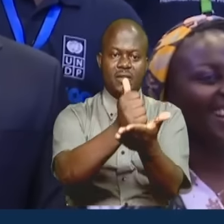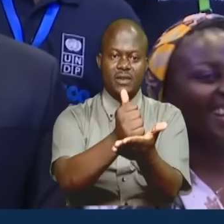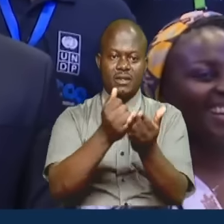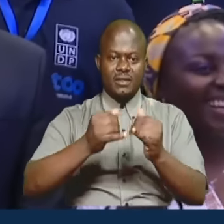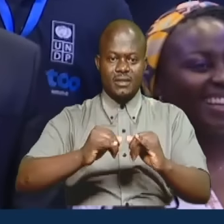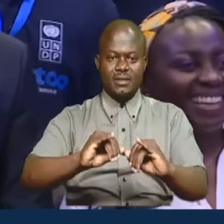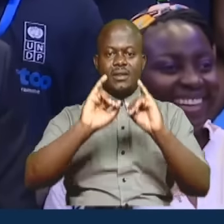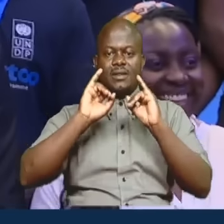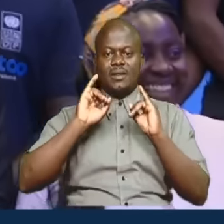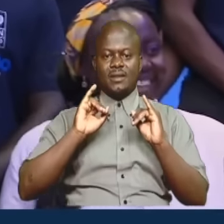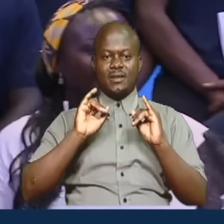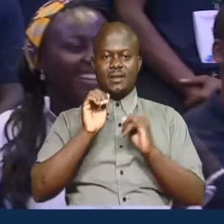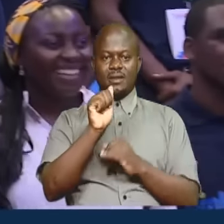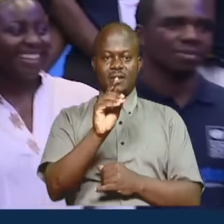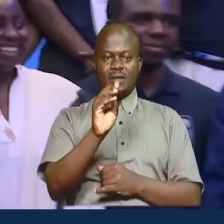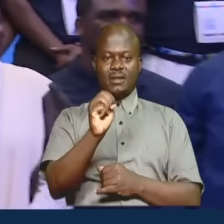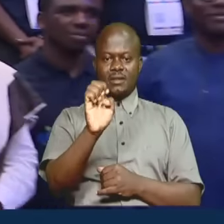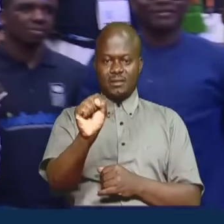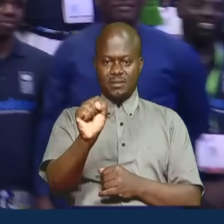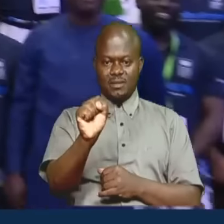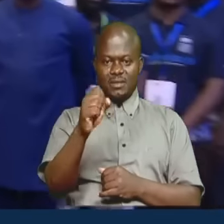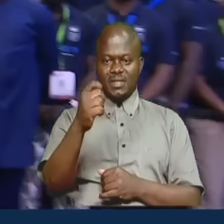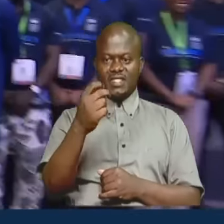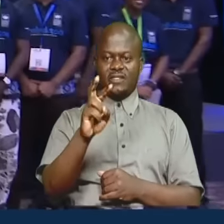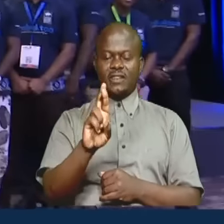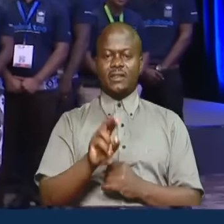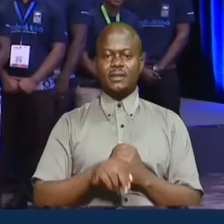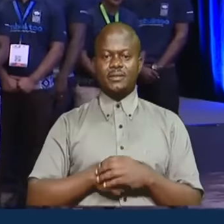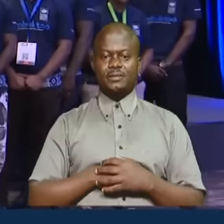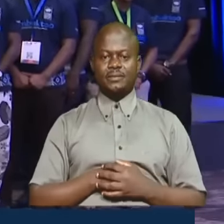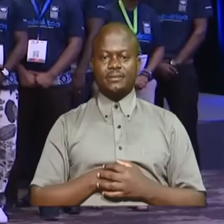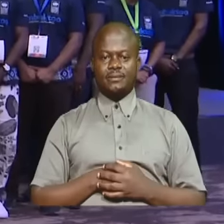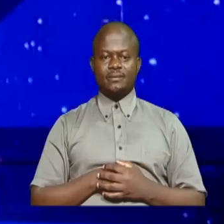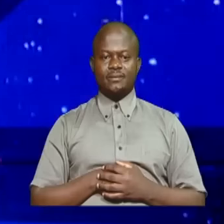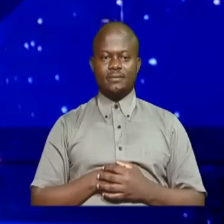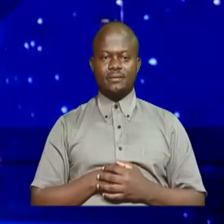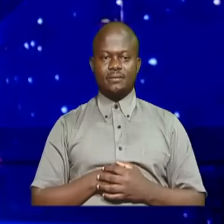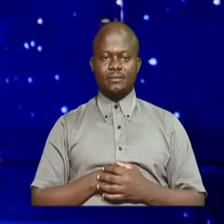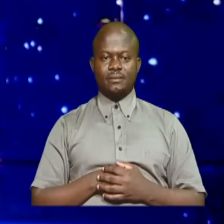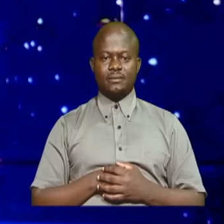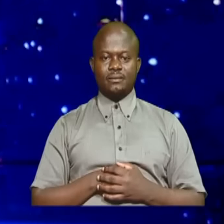bikorwa. Adam Squizera, Televiziyo Rwanda, i Kigali.